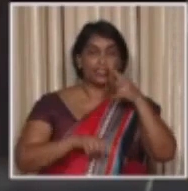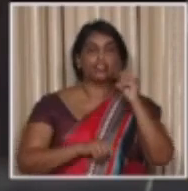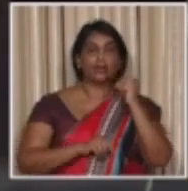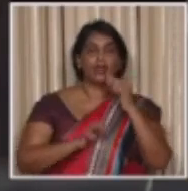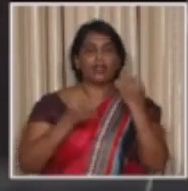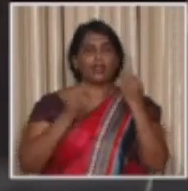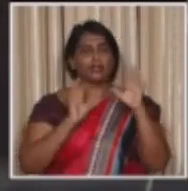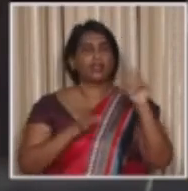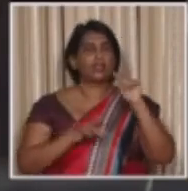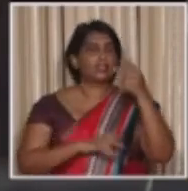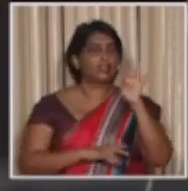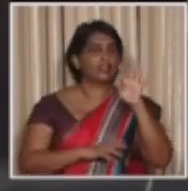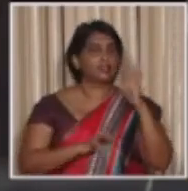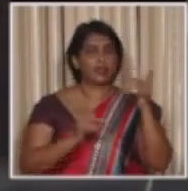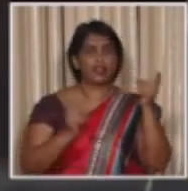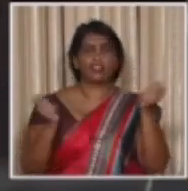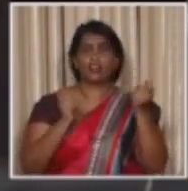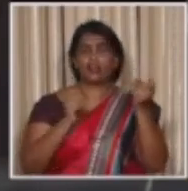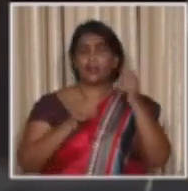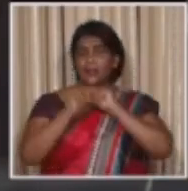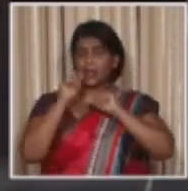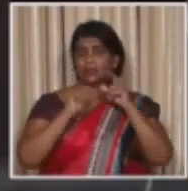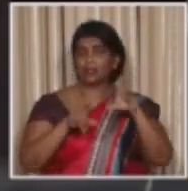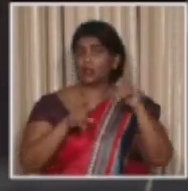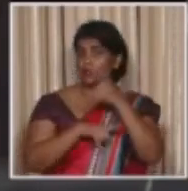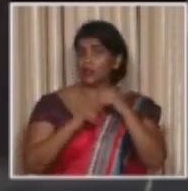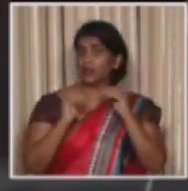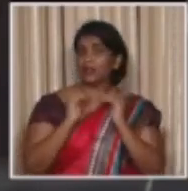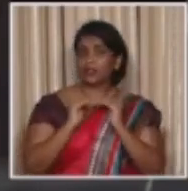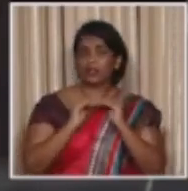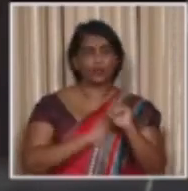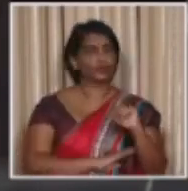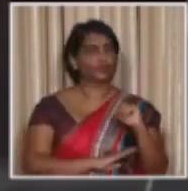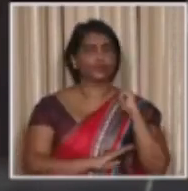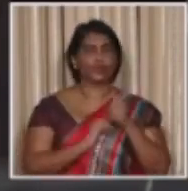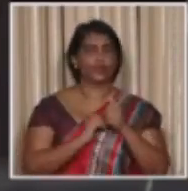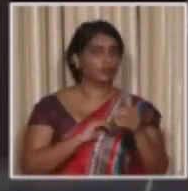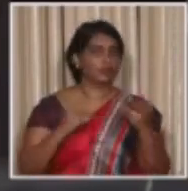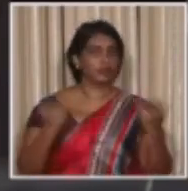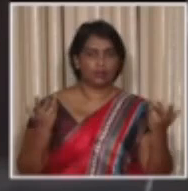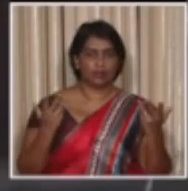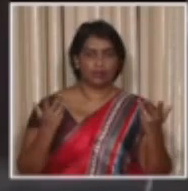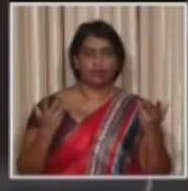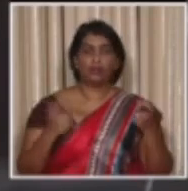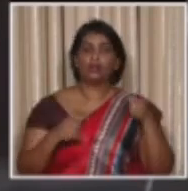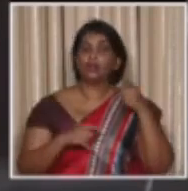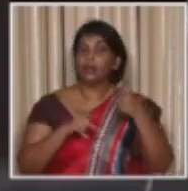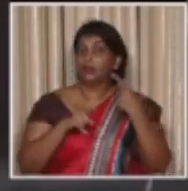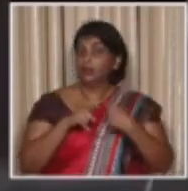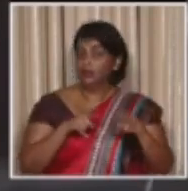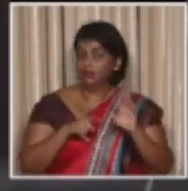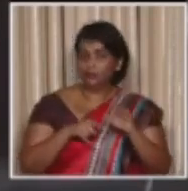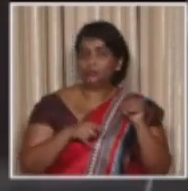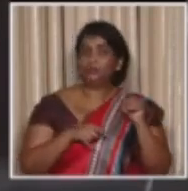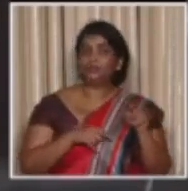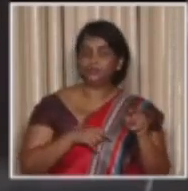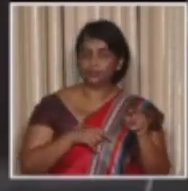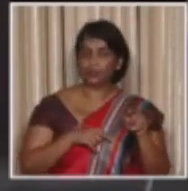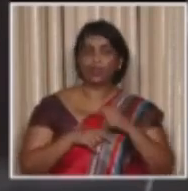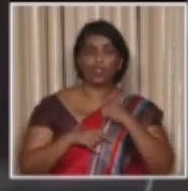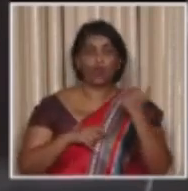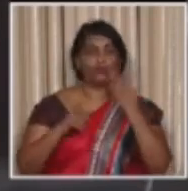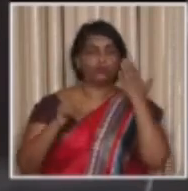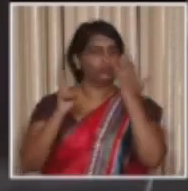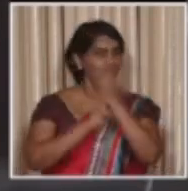බෙහෙත්ශාලා 245ක් තියෙනවා. නමුත් මේවට ගැළපෙන විදිහට මේක ශක්තිමත් කරලා නැහැ. නව ඒ විතරක් නෙමෙයි නව